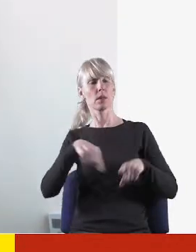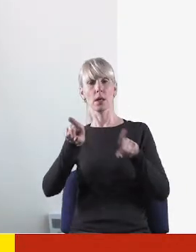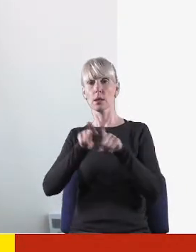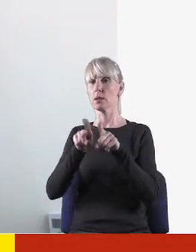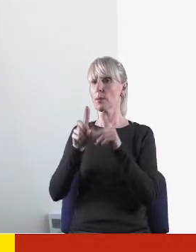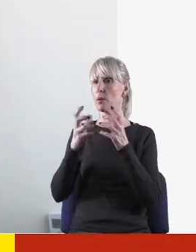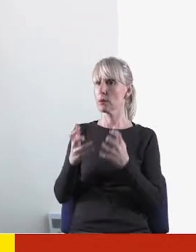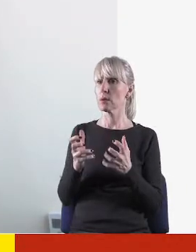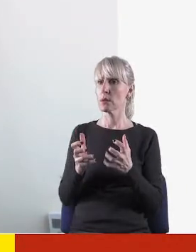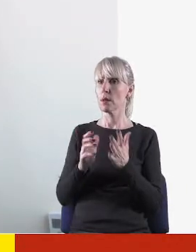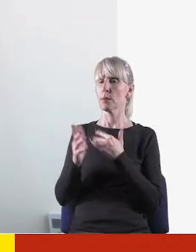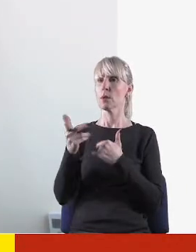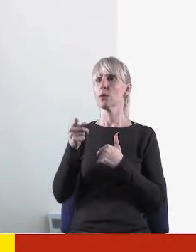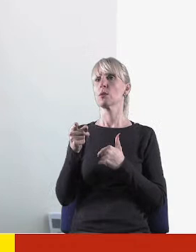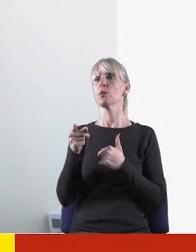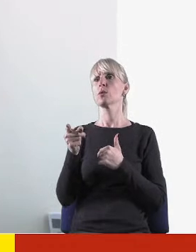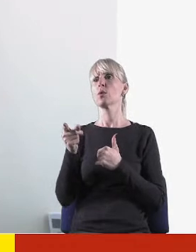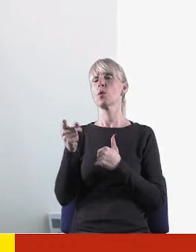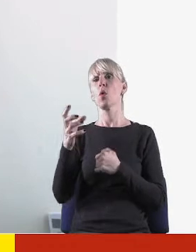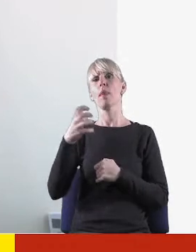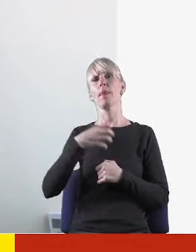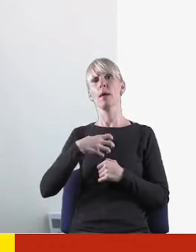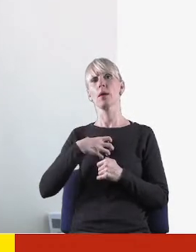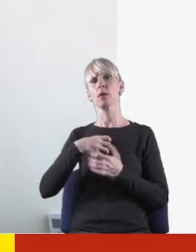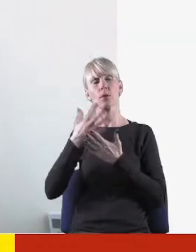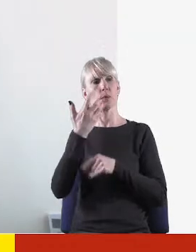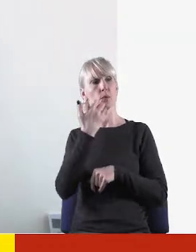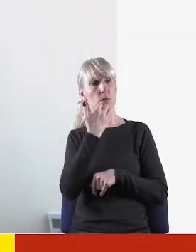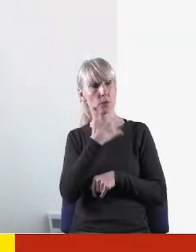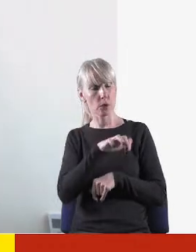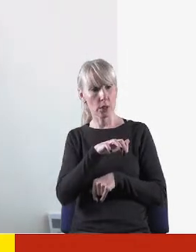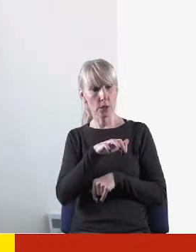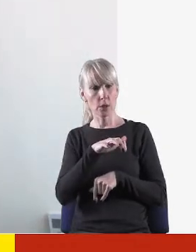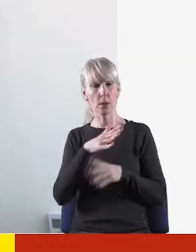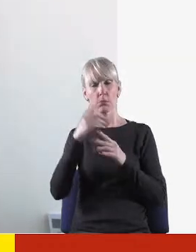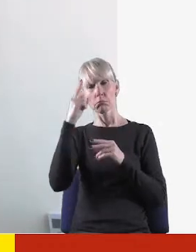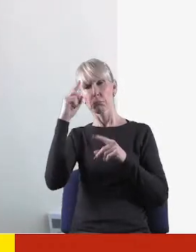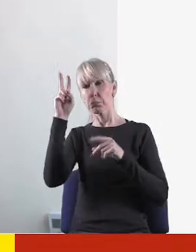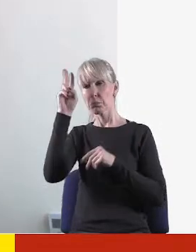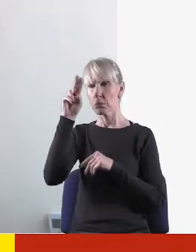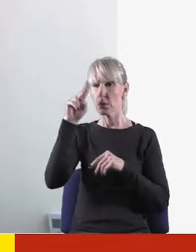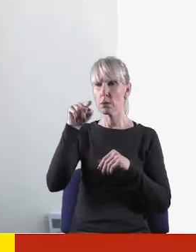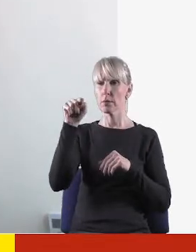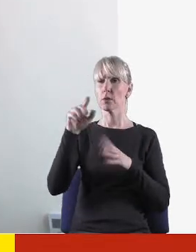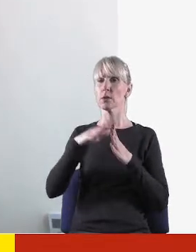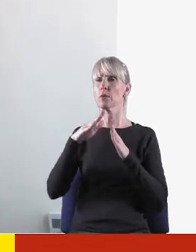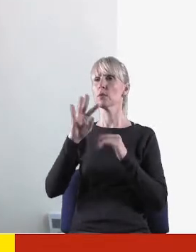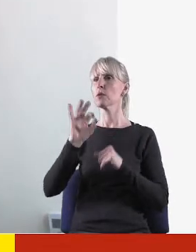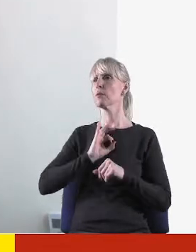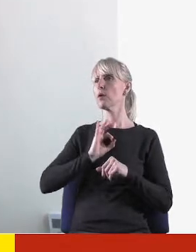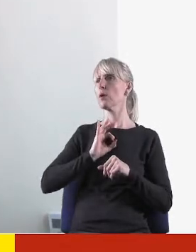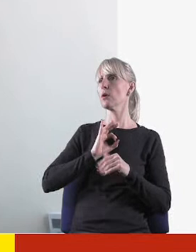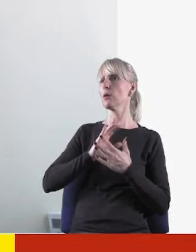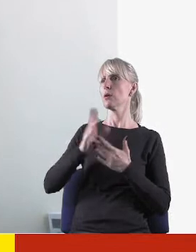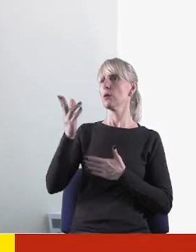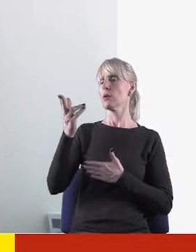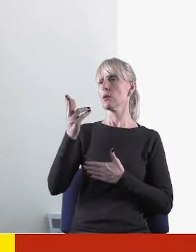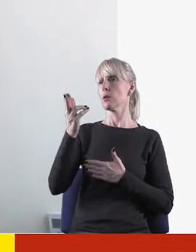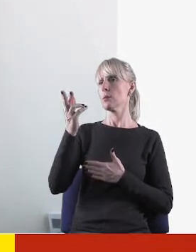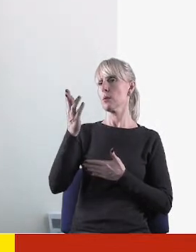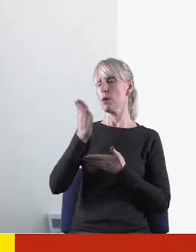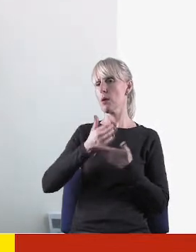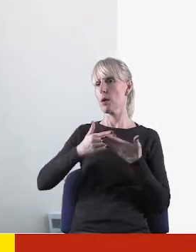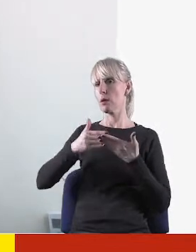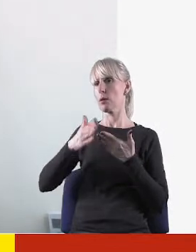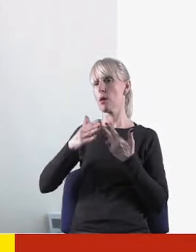żeby wcześniej zorientowali się w swoim regionie i policzyli osoby,